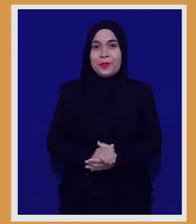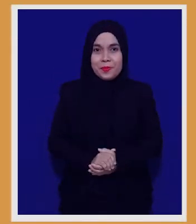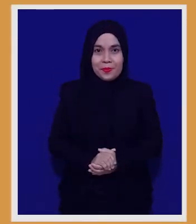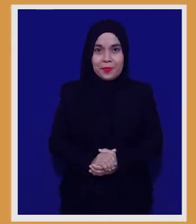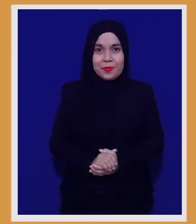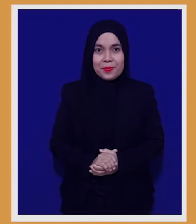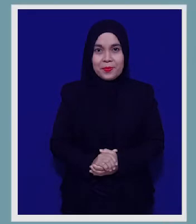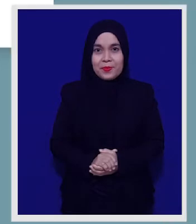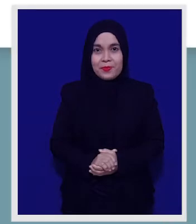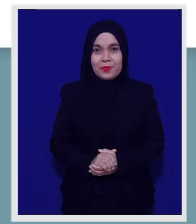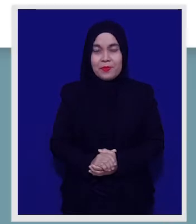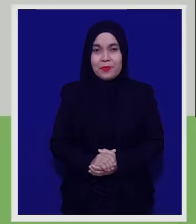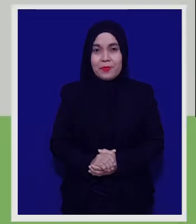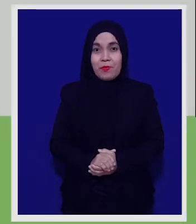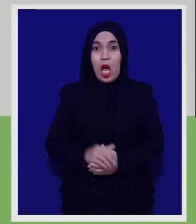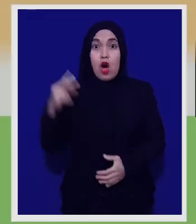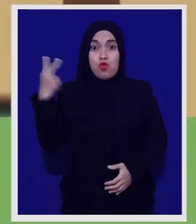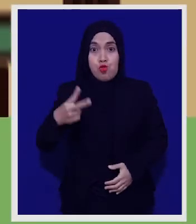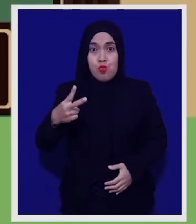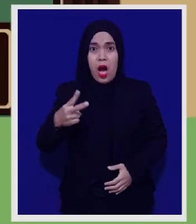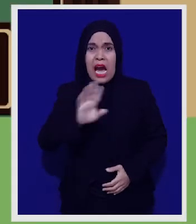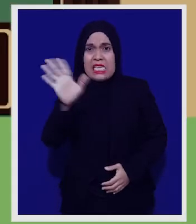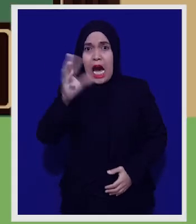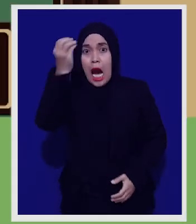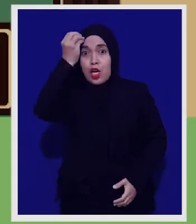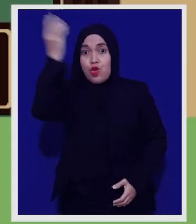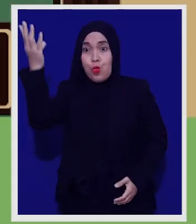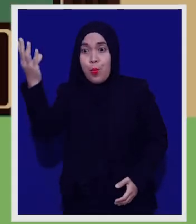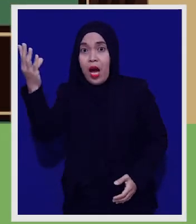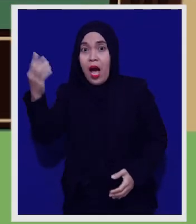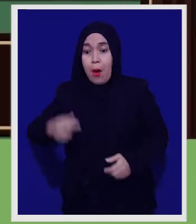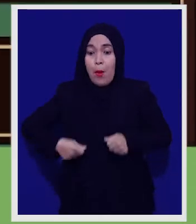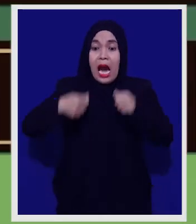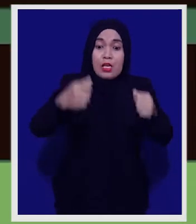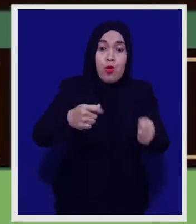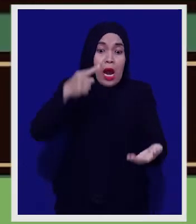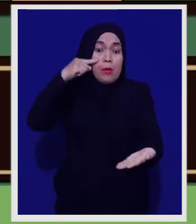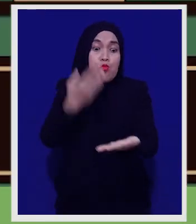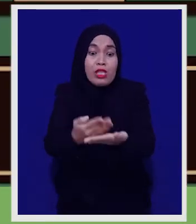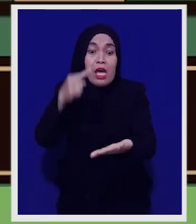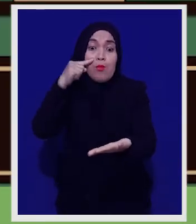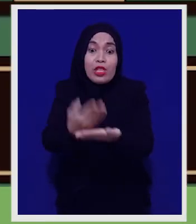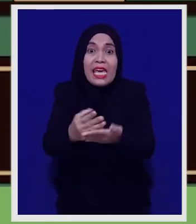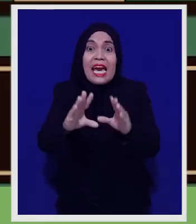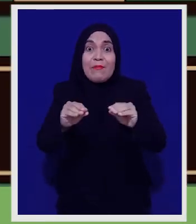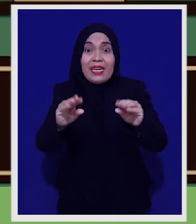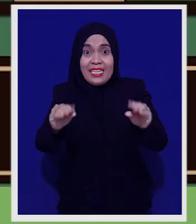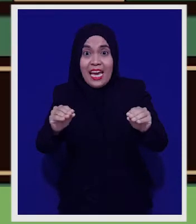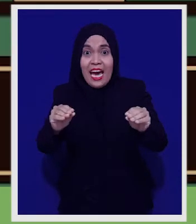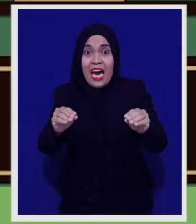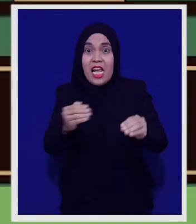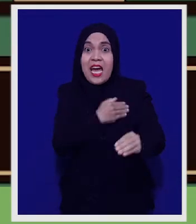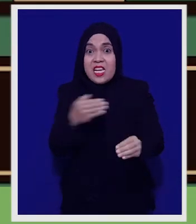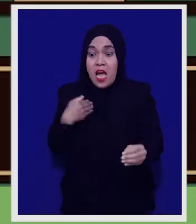2. Jangan kada ingat mengajukan mengenai gawian dan pendapatan lakian dalam persidangan.